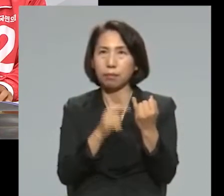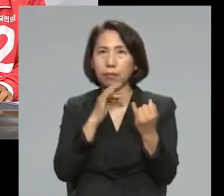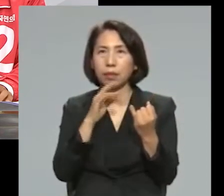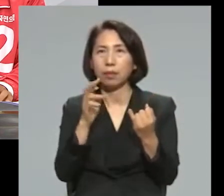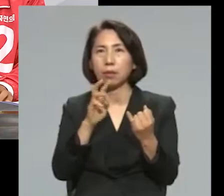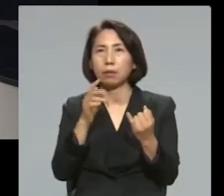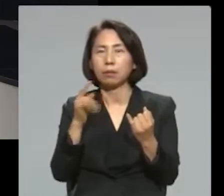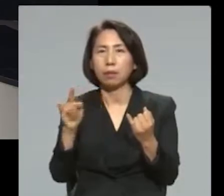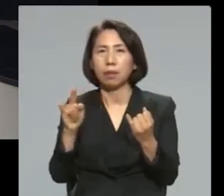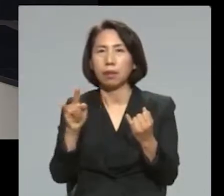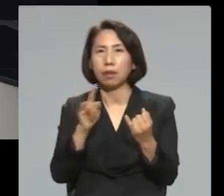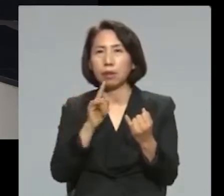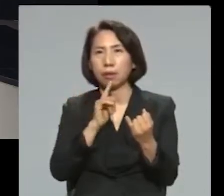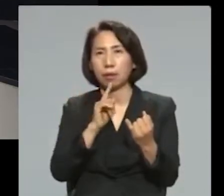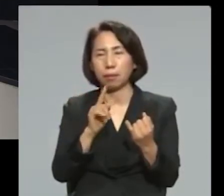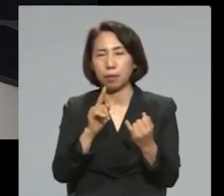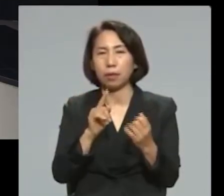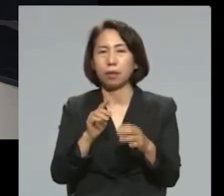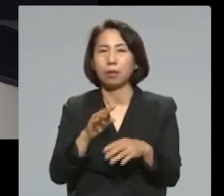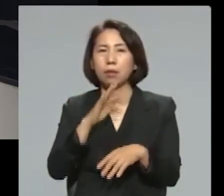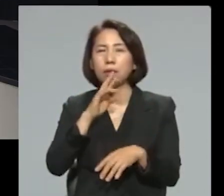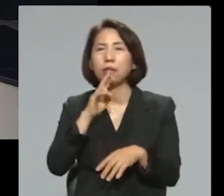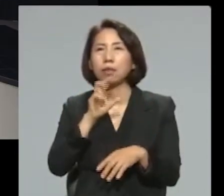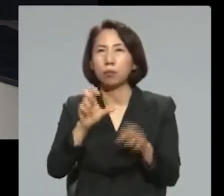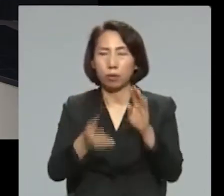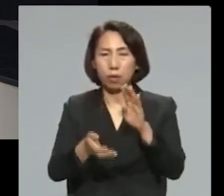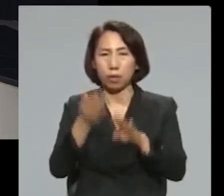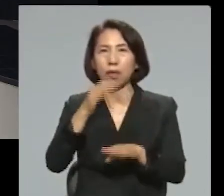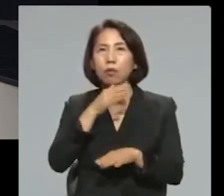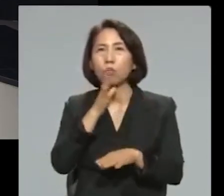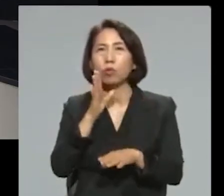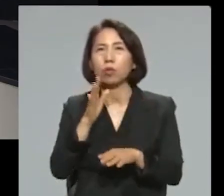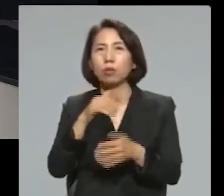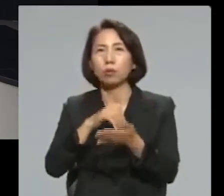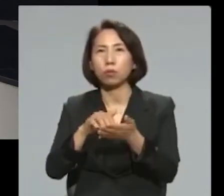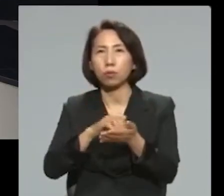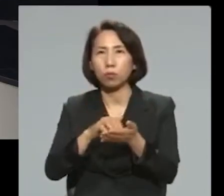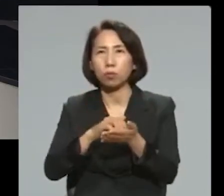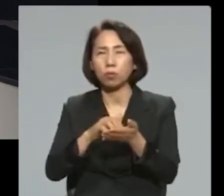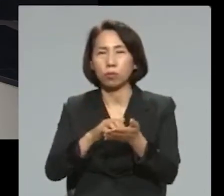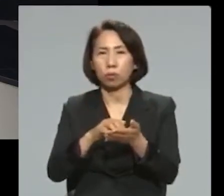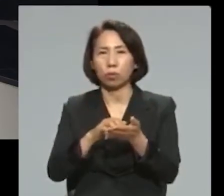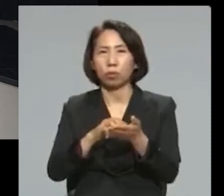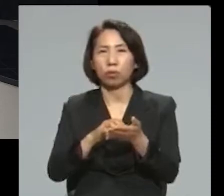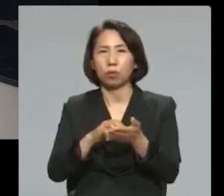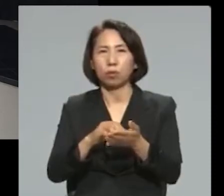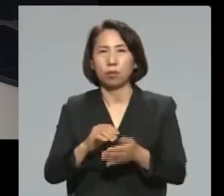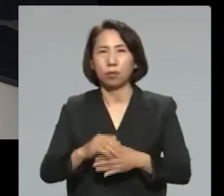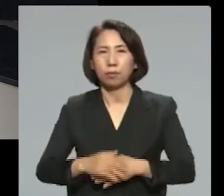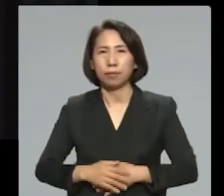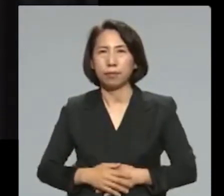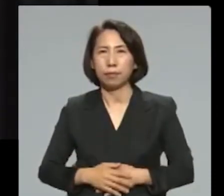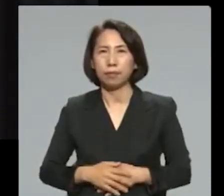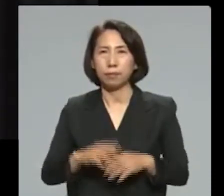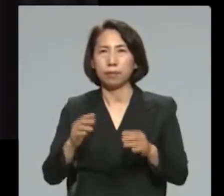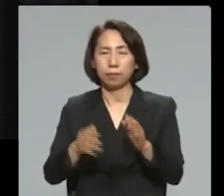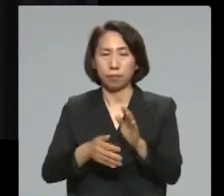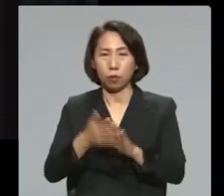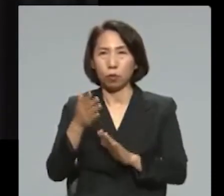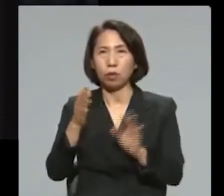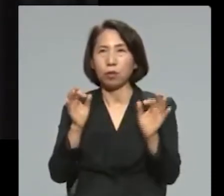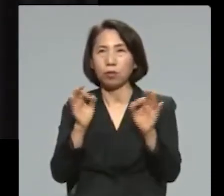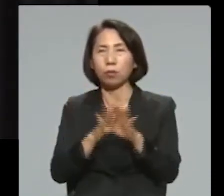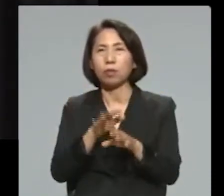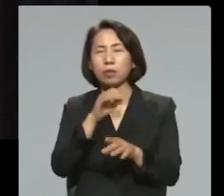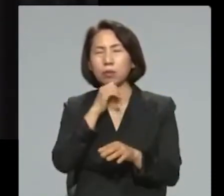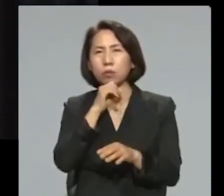여성 수에다가 65세 이상 노인 수를 나눈 수치가 도시 소멸 지수라는데 도시 소멸 지수가